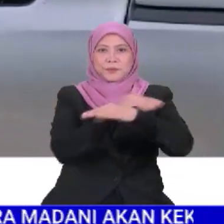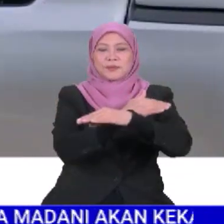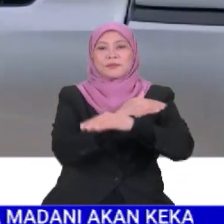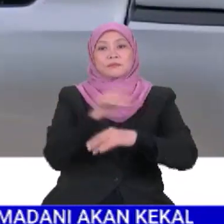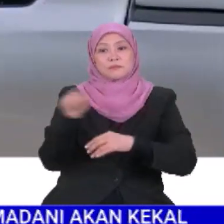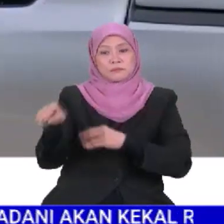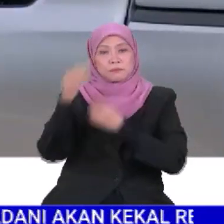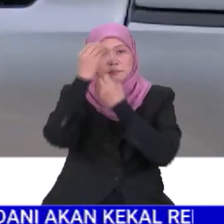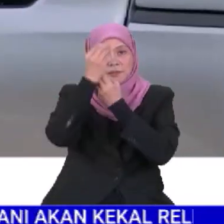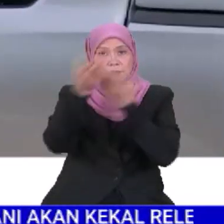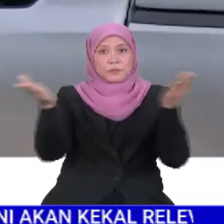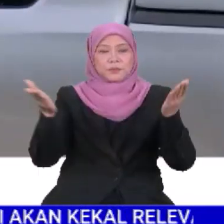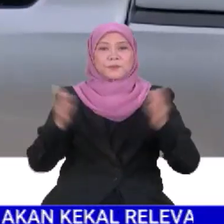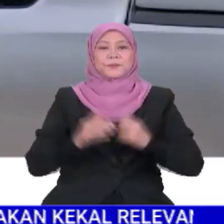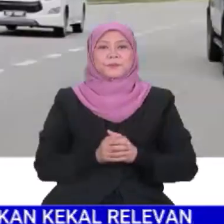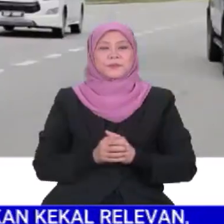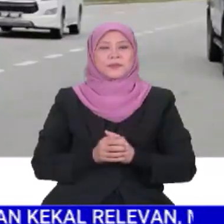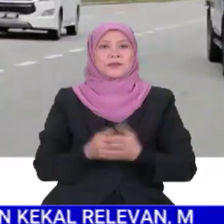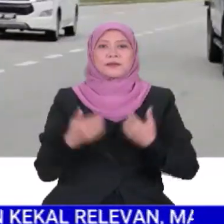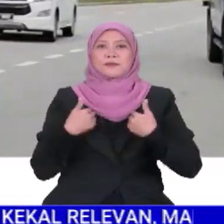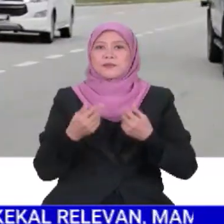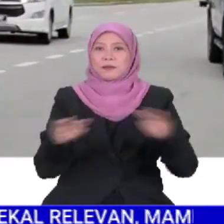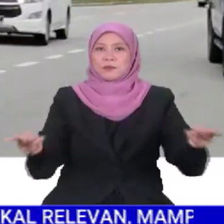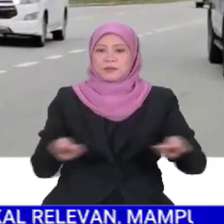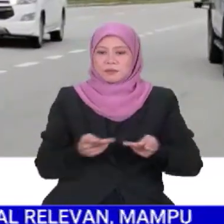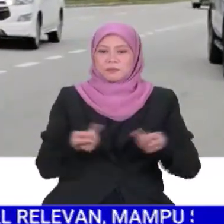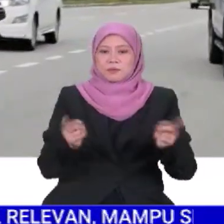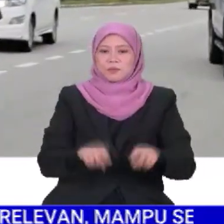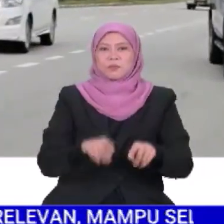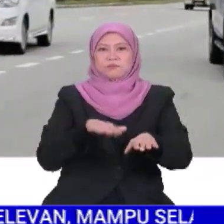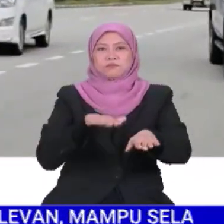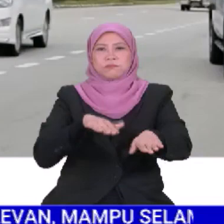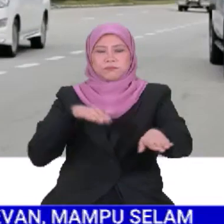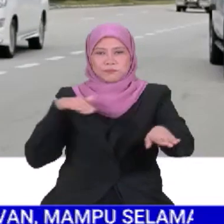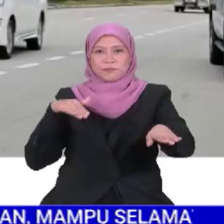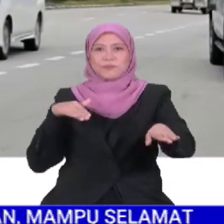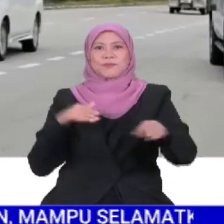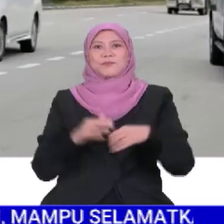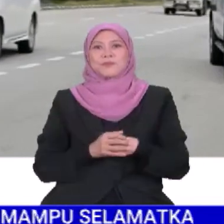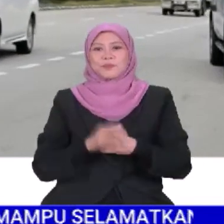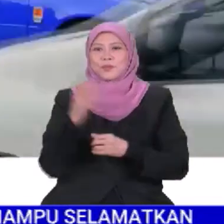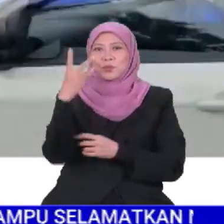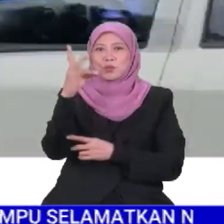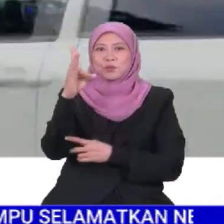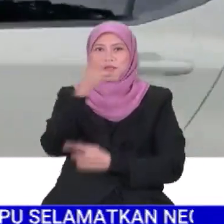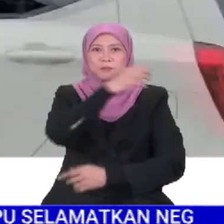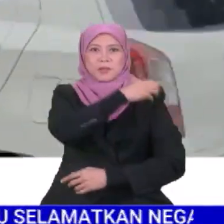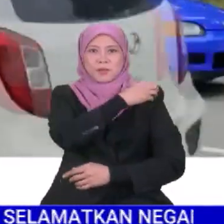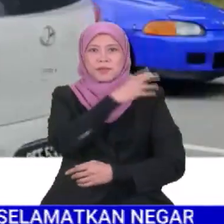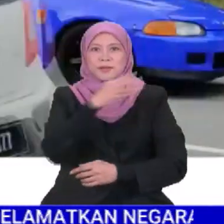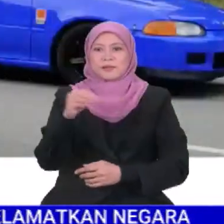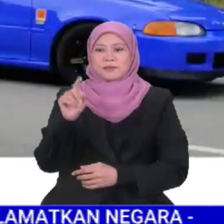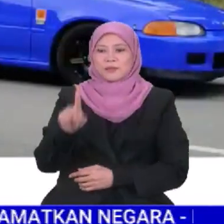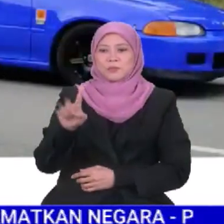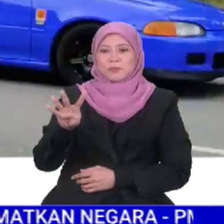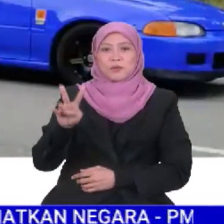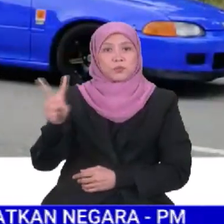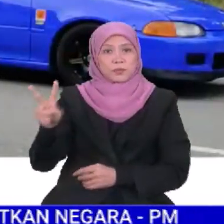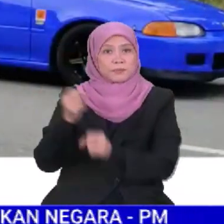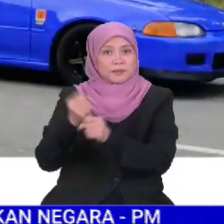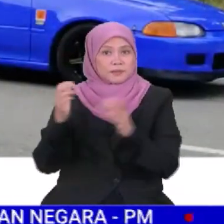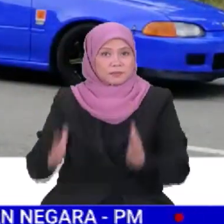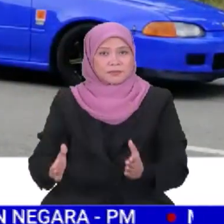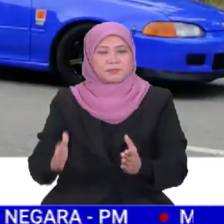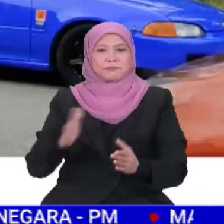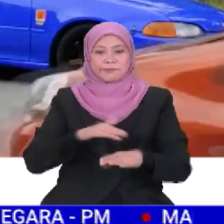Man memberitahu beberapa kawasan dijangka berlaku kesesakan. Justru 17 pegawai dan 142 anggota